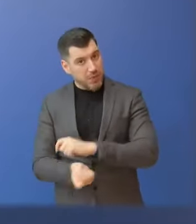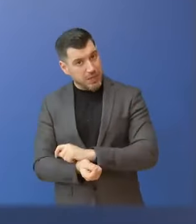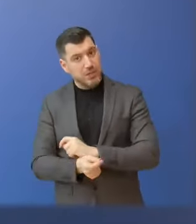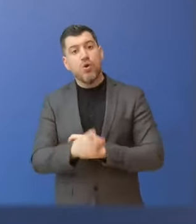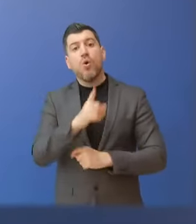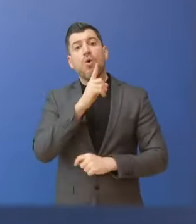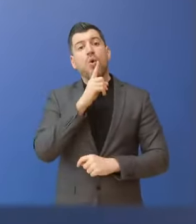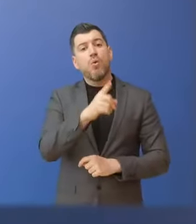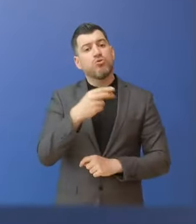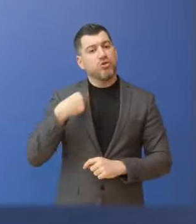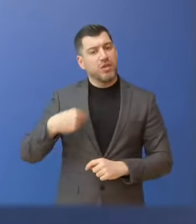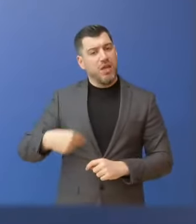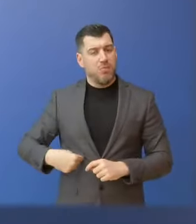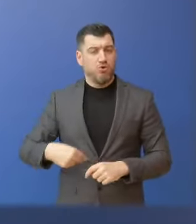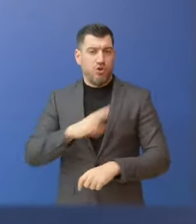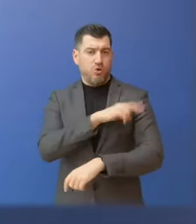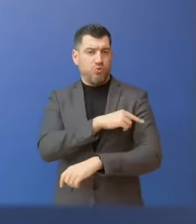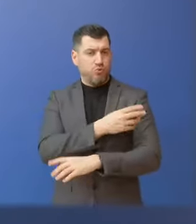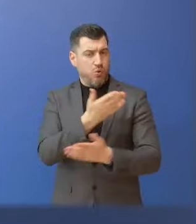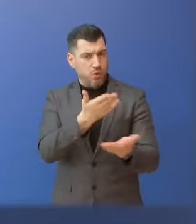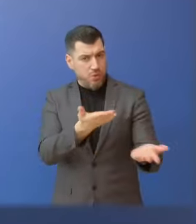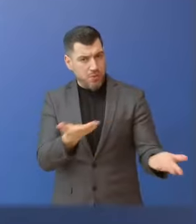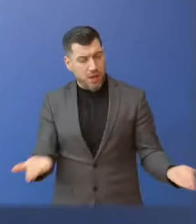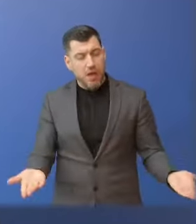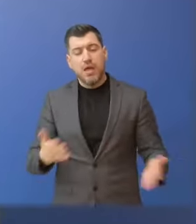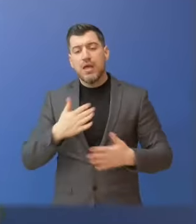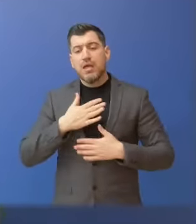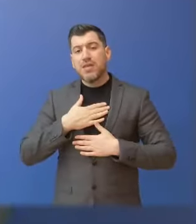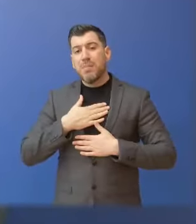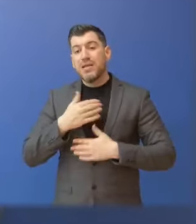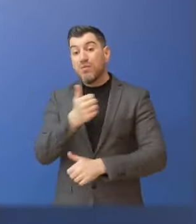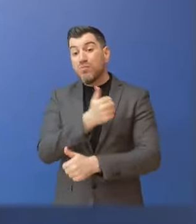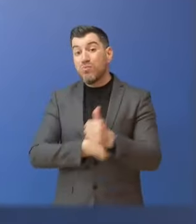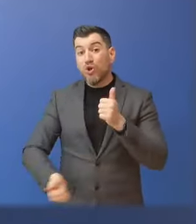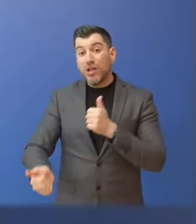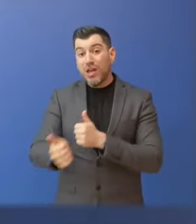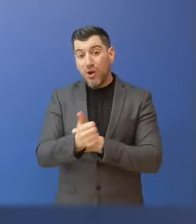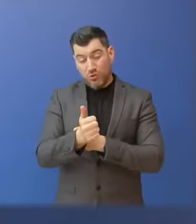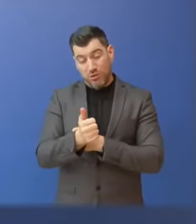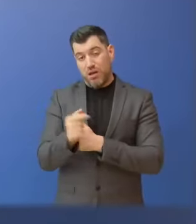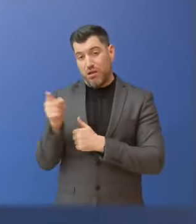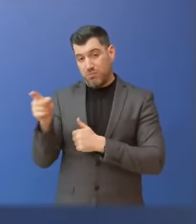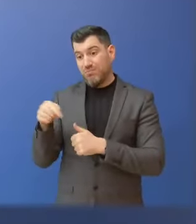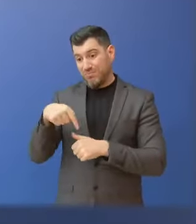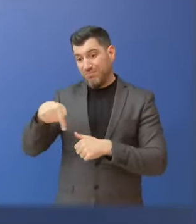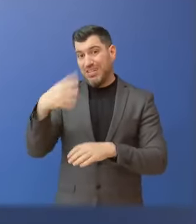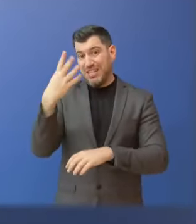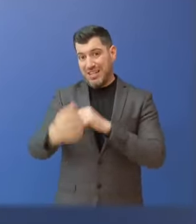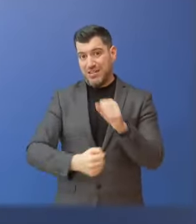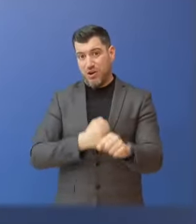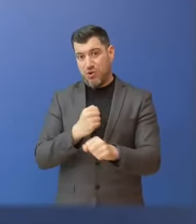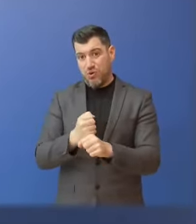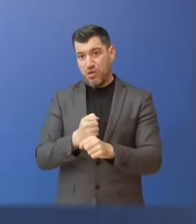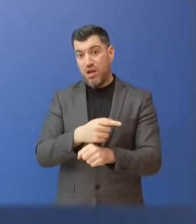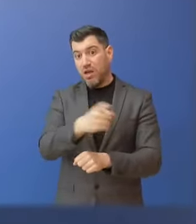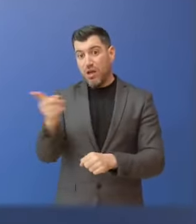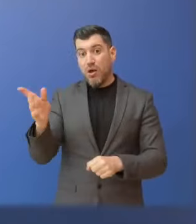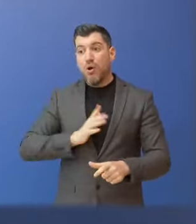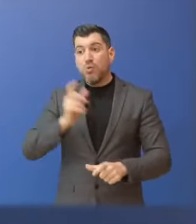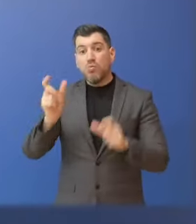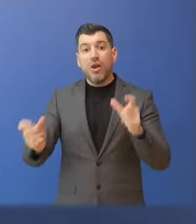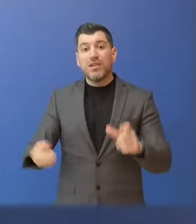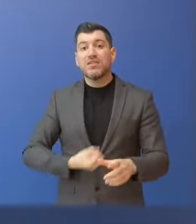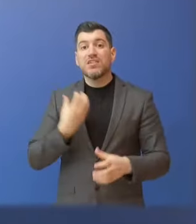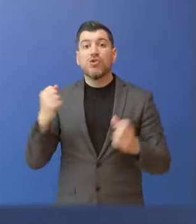προτεραιότητες τις πρώτες προτεραιότητες ειδικά για τη δεύτερη τετραετία της κυβέρνηση του κυριάκου μητσοτάκη όμως επειδή έχει γίνει μία πολύ σημαντική